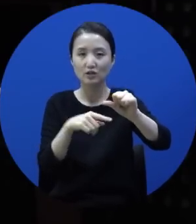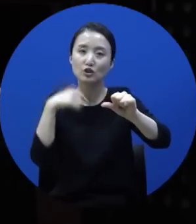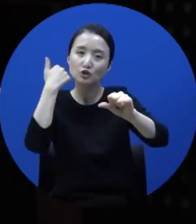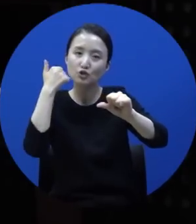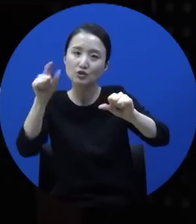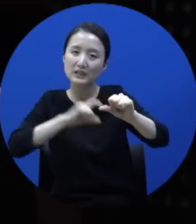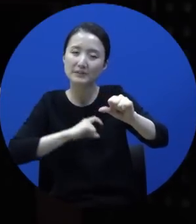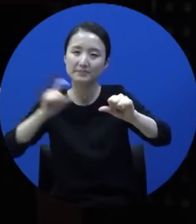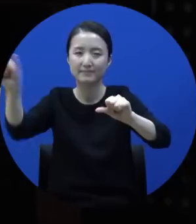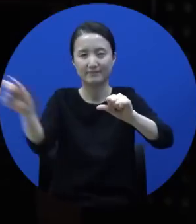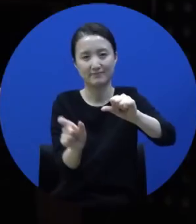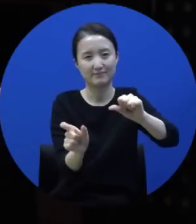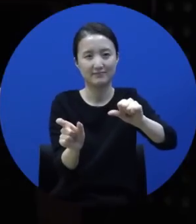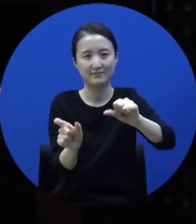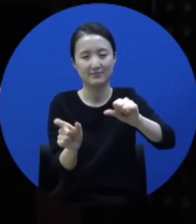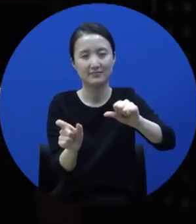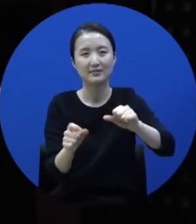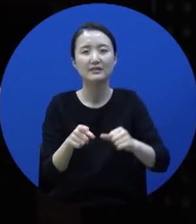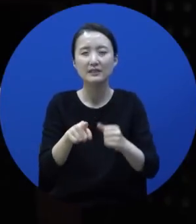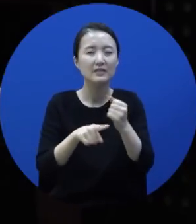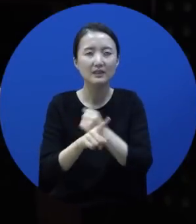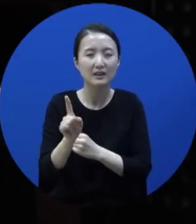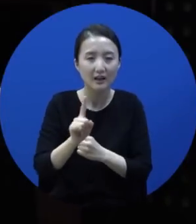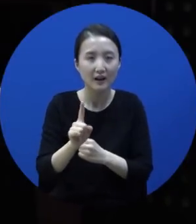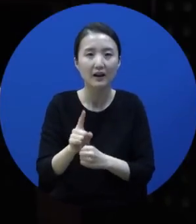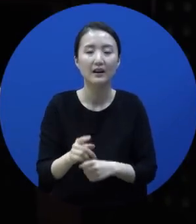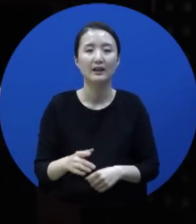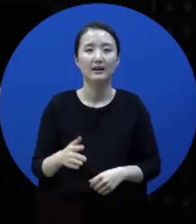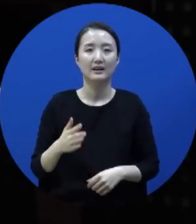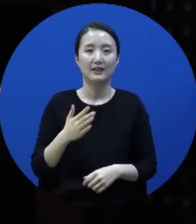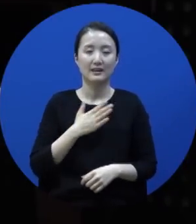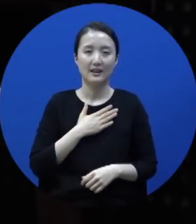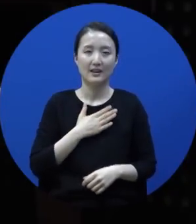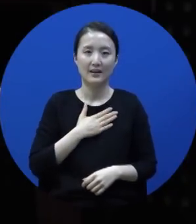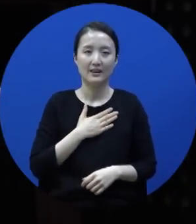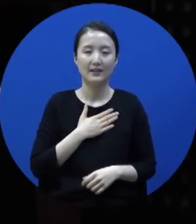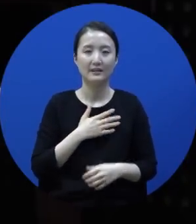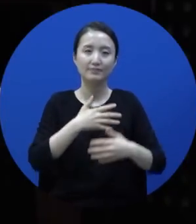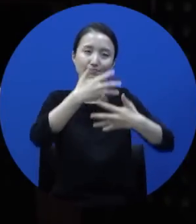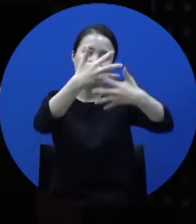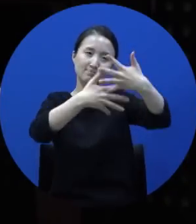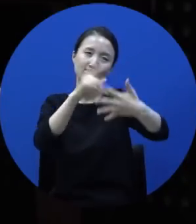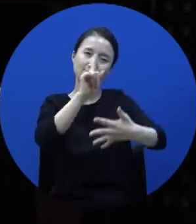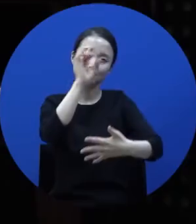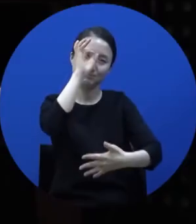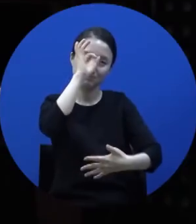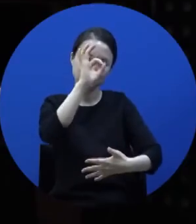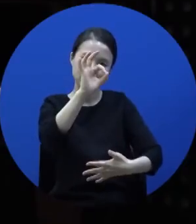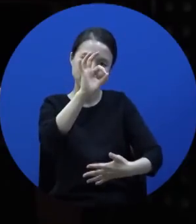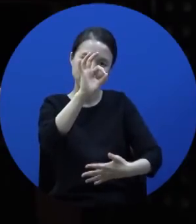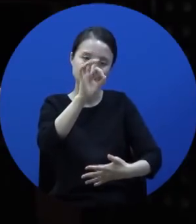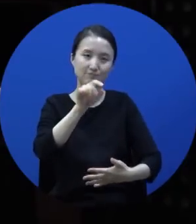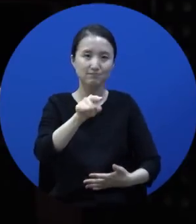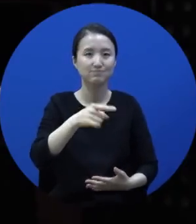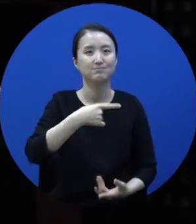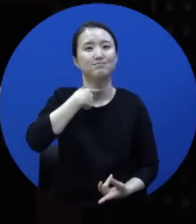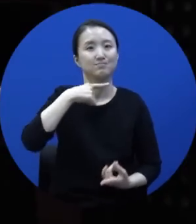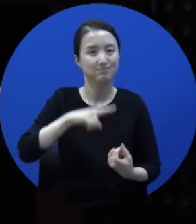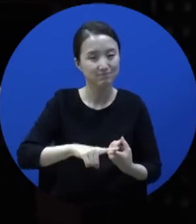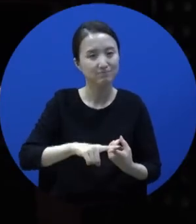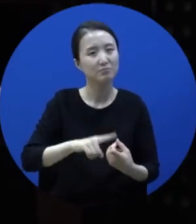예를 들면 어떤 채널에서 이 사람에게 한 명에게 답글을 달고 싶다. 근데 그 사람이 그 글을 놓치지 않게 하고